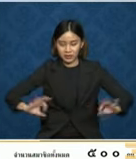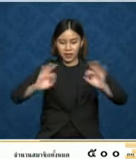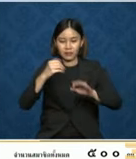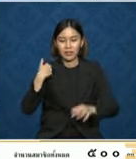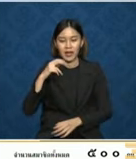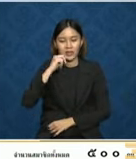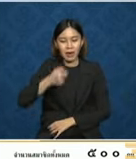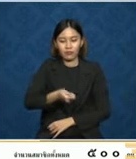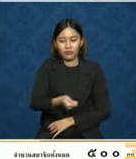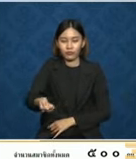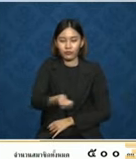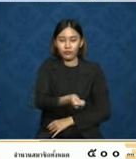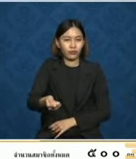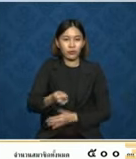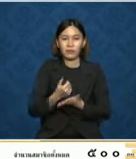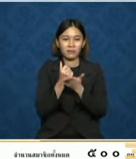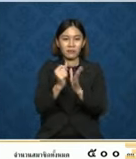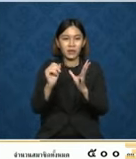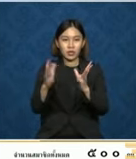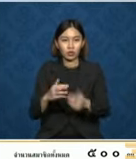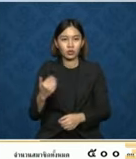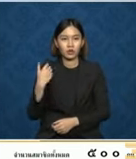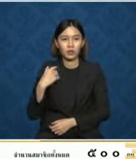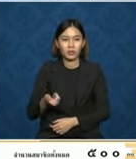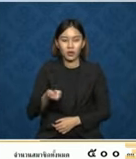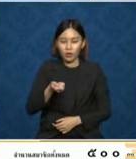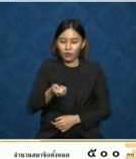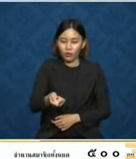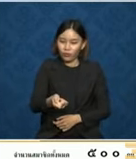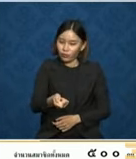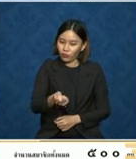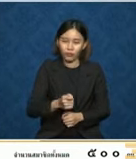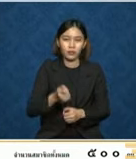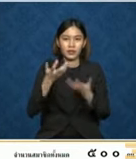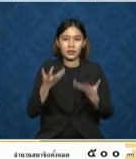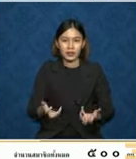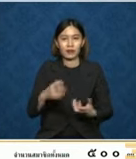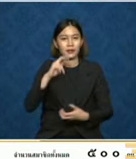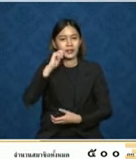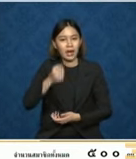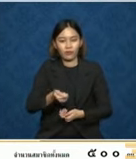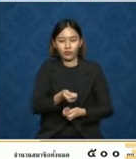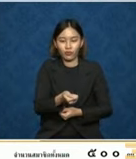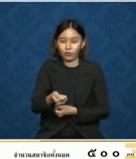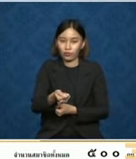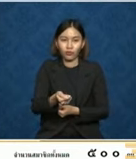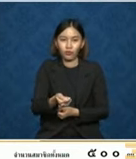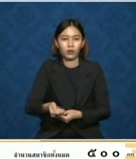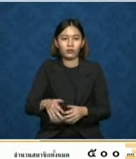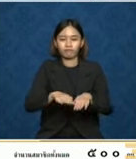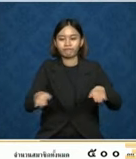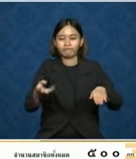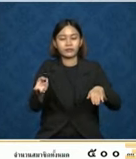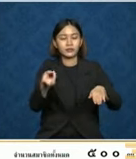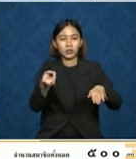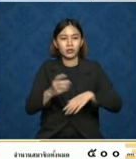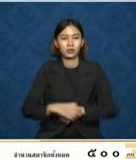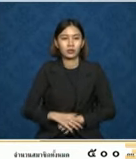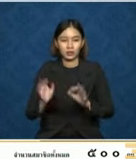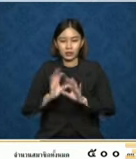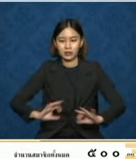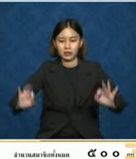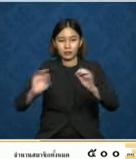ฉีดน้ำปกติทั่วไปไม่ได้ช่วยอะไรนะฮะต้องใช้แบบแรงดันสูงซึ่งรถฉีดน้ำแรงดันสูงนั้นก็ไม่ได้มีเยอะมากในแต่ละเขตโด